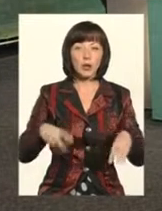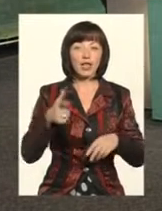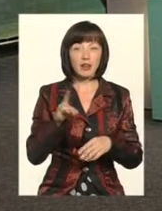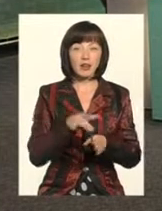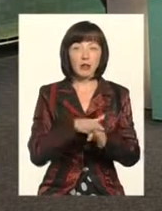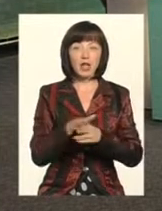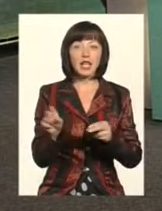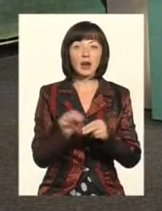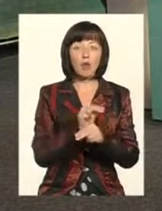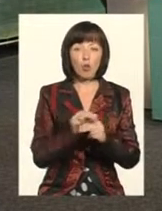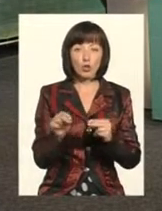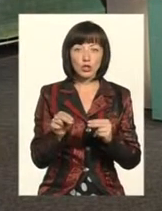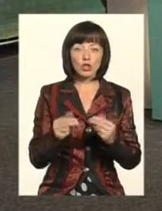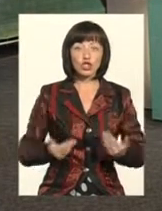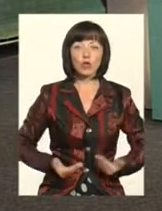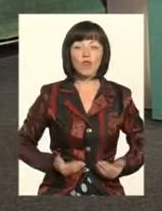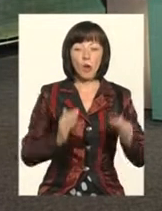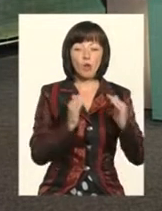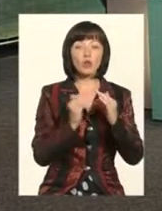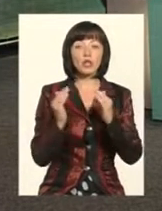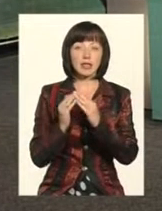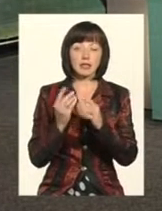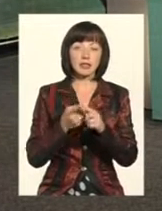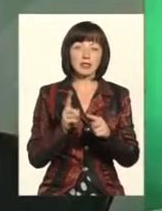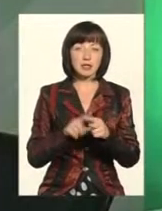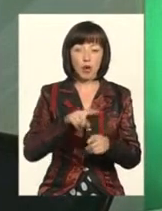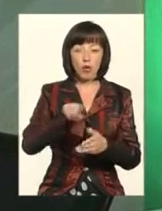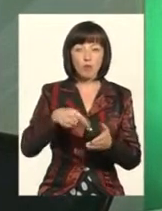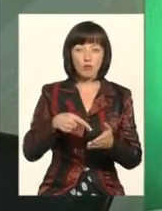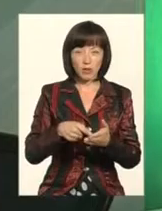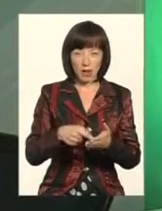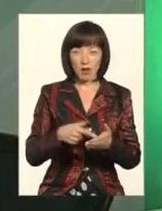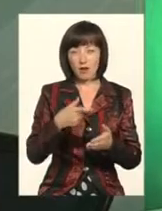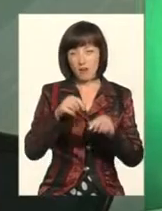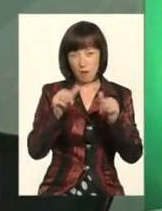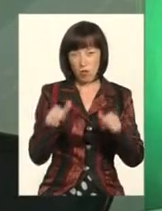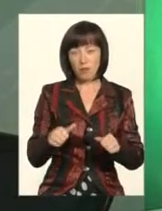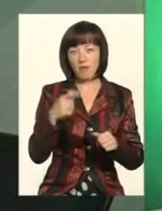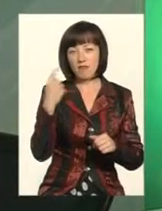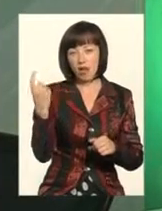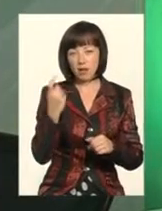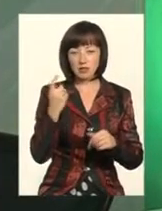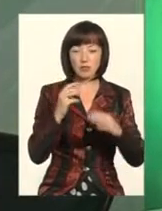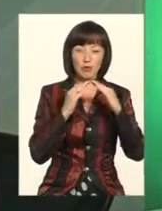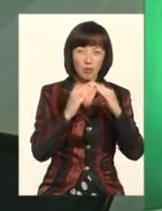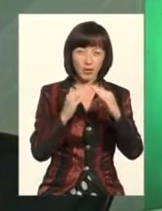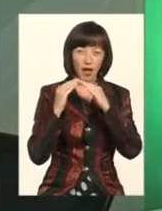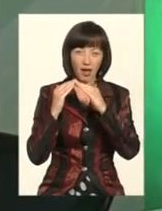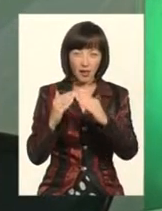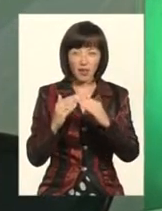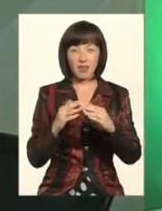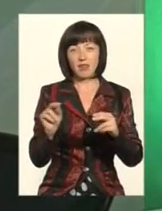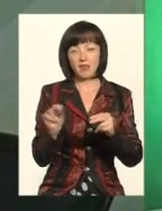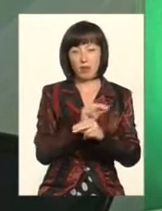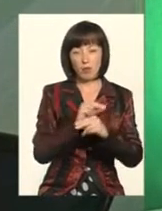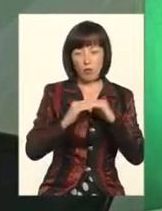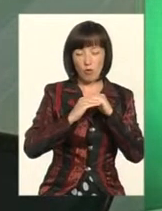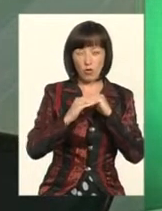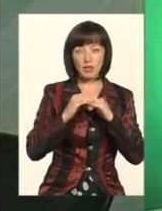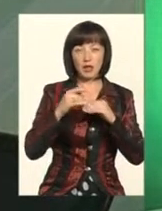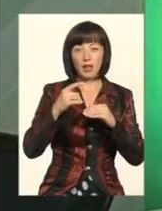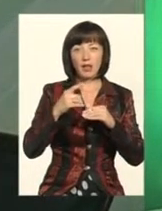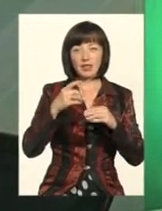на капітальний ремонт житлових будинків. Це комунальні форми власності. Це ремонт покрівель, ремонт сантехнічного